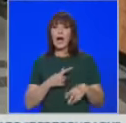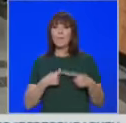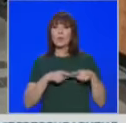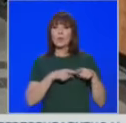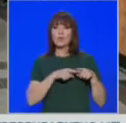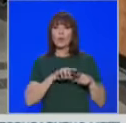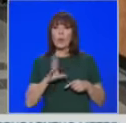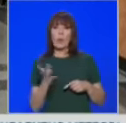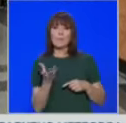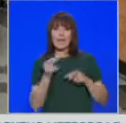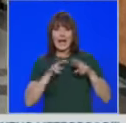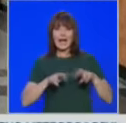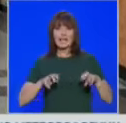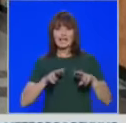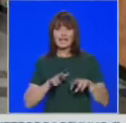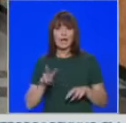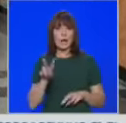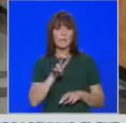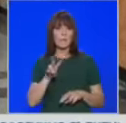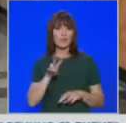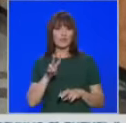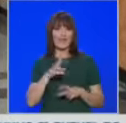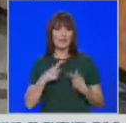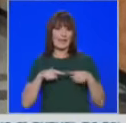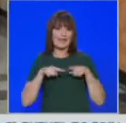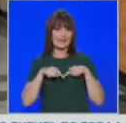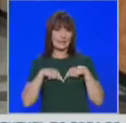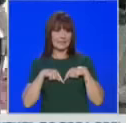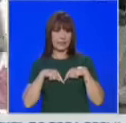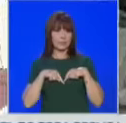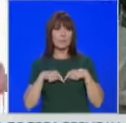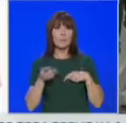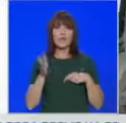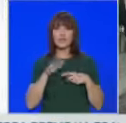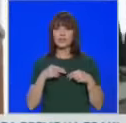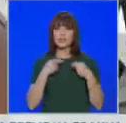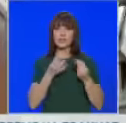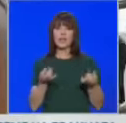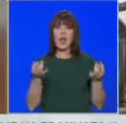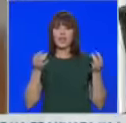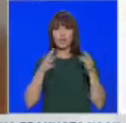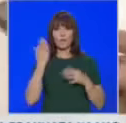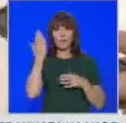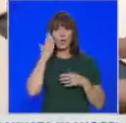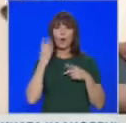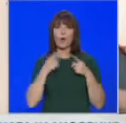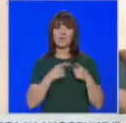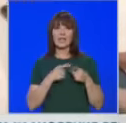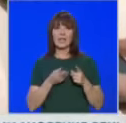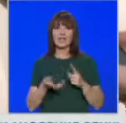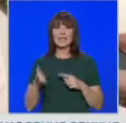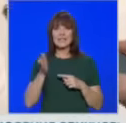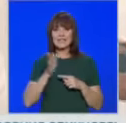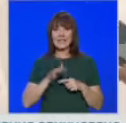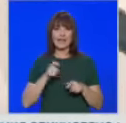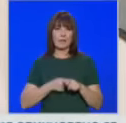Загора обединява разследванията по двете досъдебни производства спрямо Георгиев и ще му повдигне нови обвинения. След